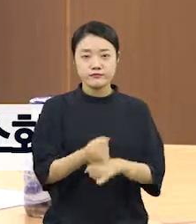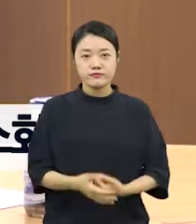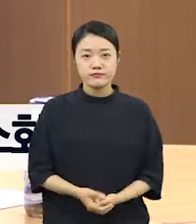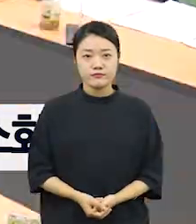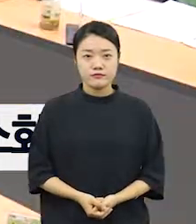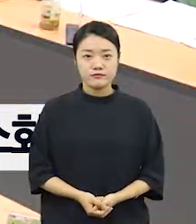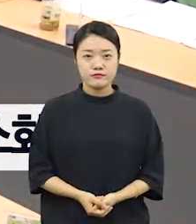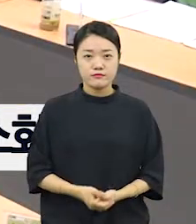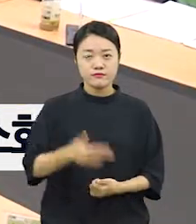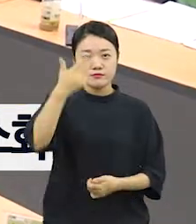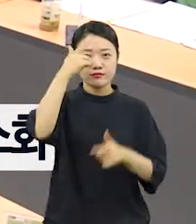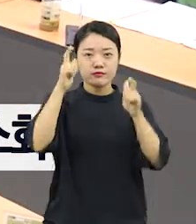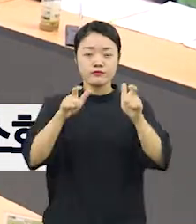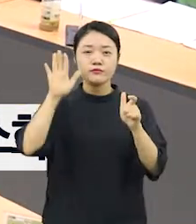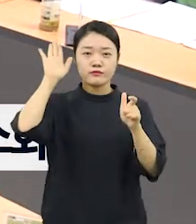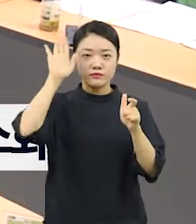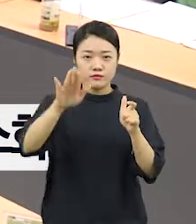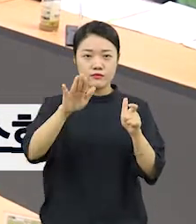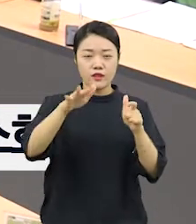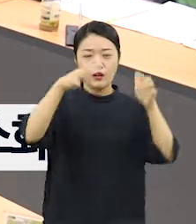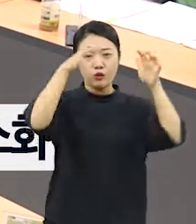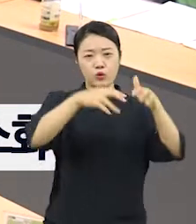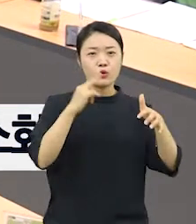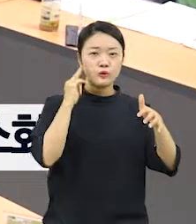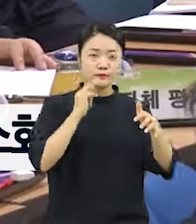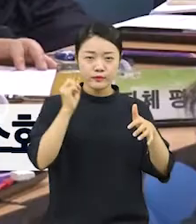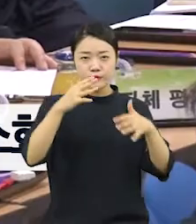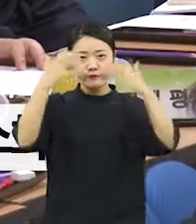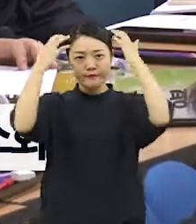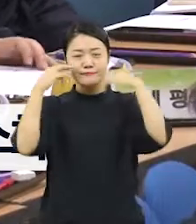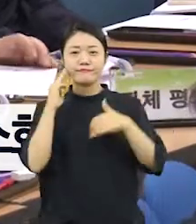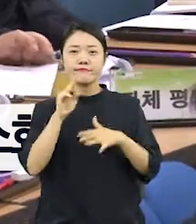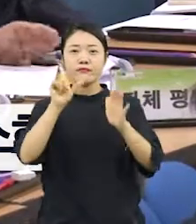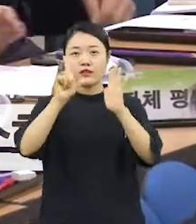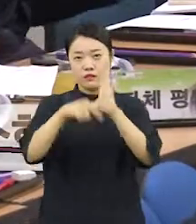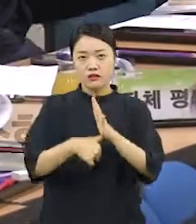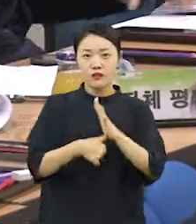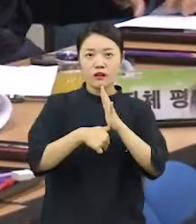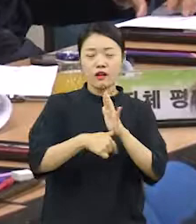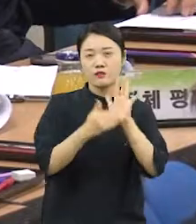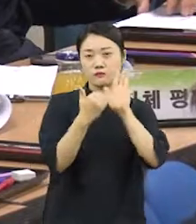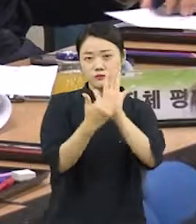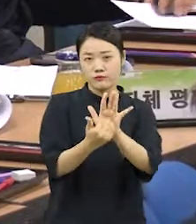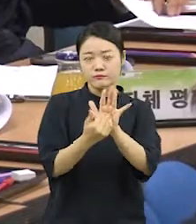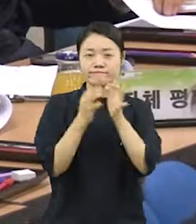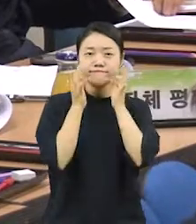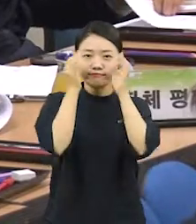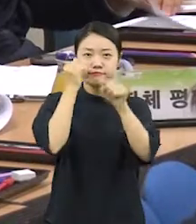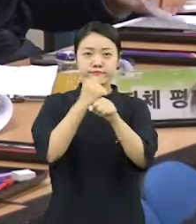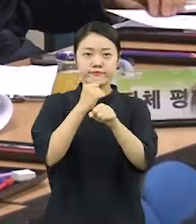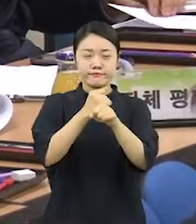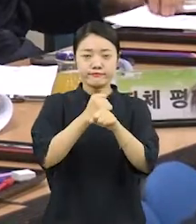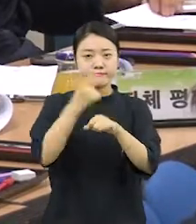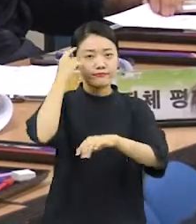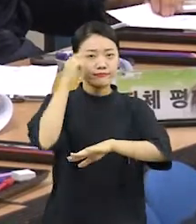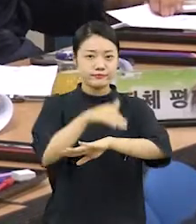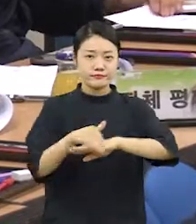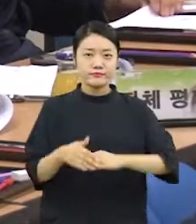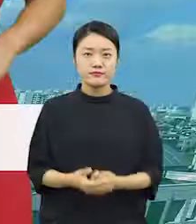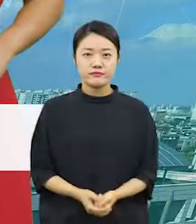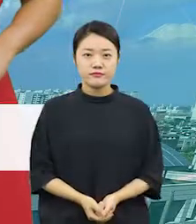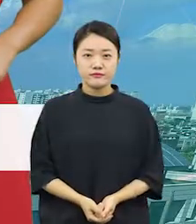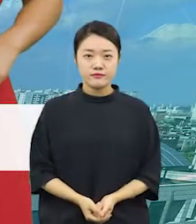다했습니다. 부평구는 앞으로도 집중호우, 폭염 등 자연재해 재난 대비 태세에 만전을 기할 계획입니다.